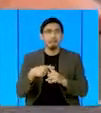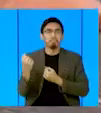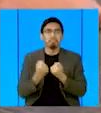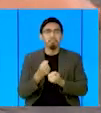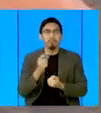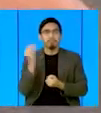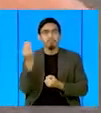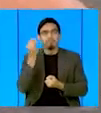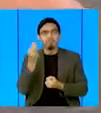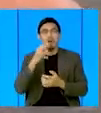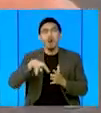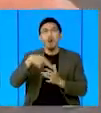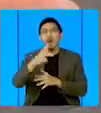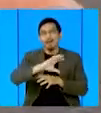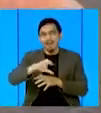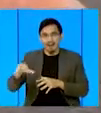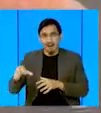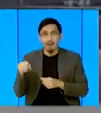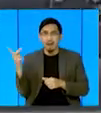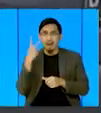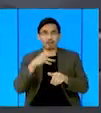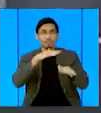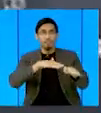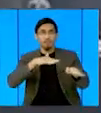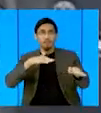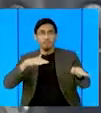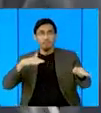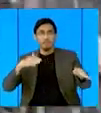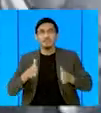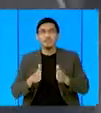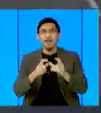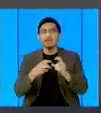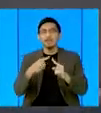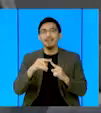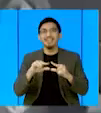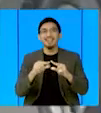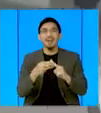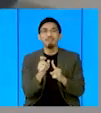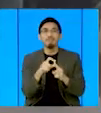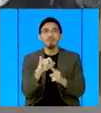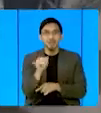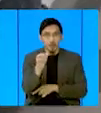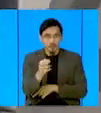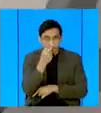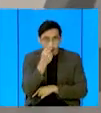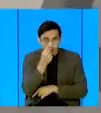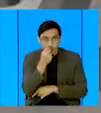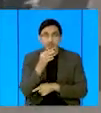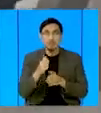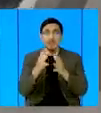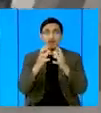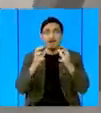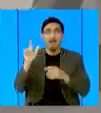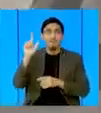Akibat meningkatnya volume kendaraan wisatawan dari luar daerah. Antrean kendaraan terjadi dari arah Jalan Setiabudi Kota Bandung dan juga